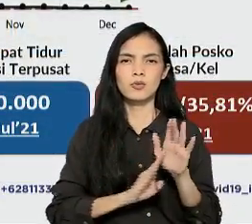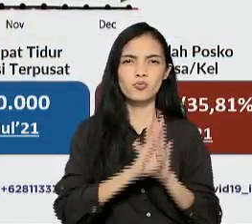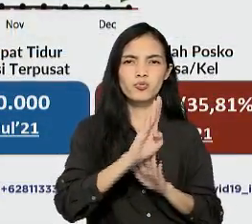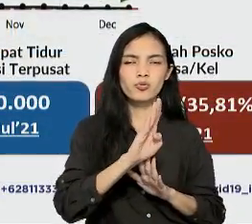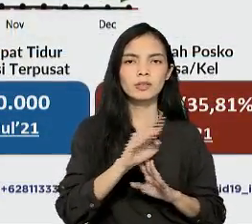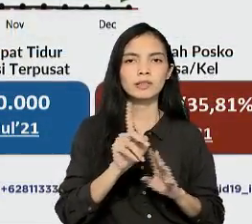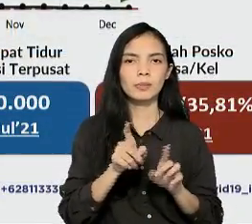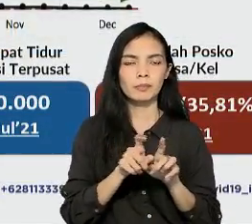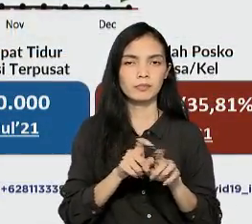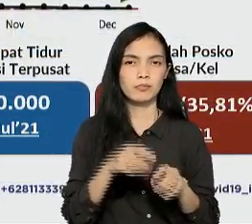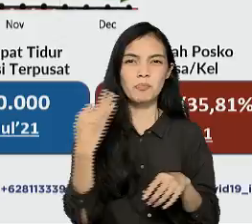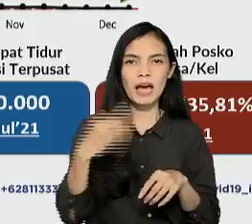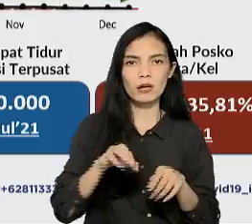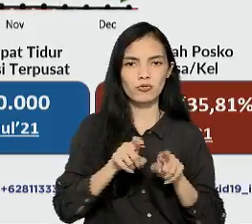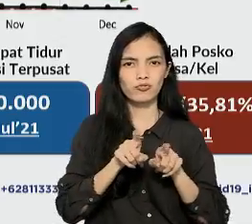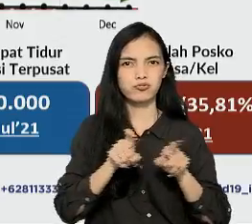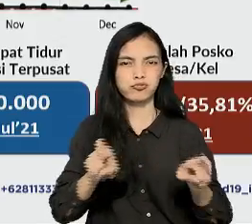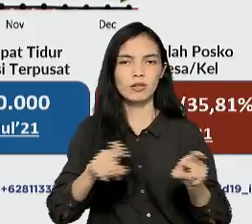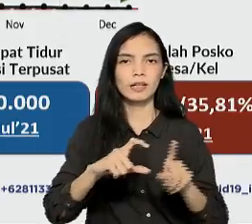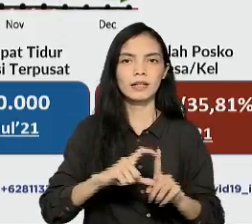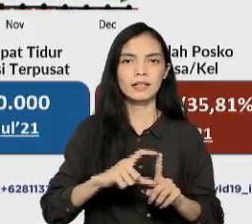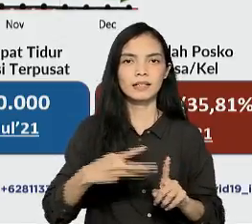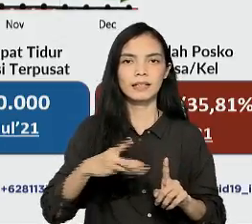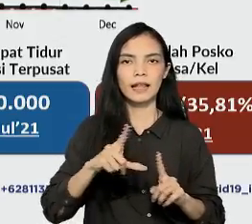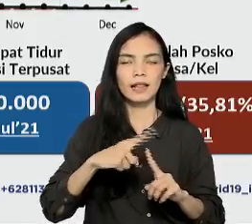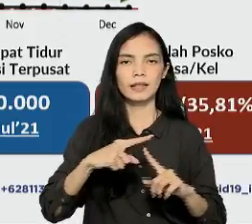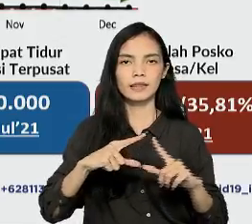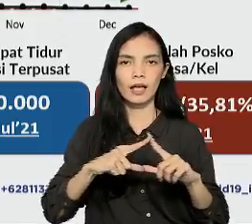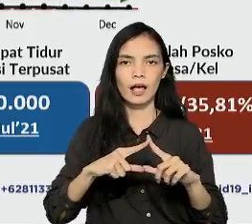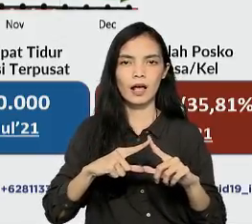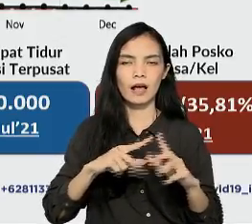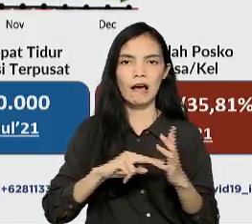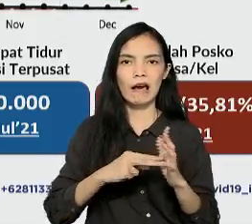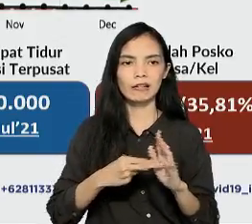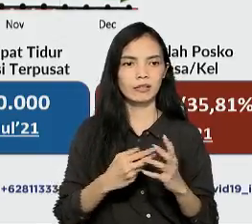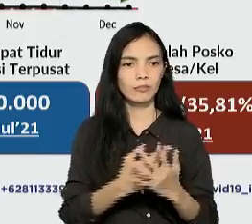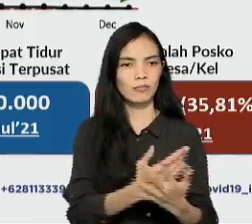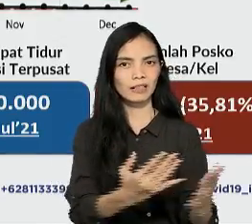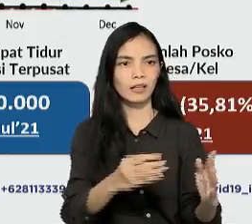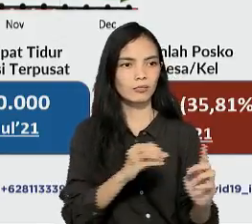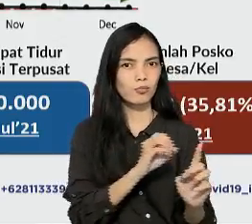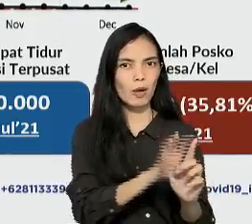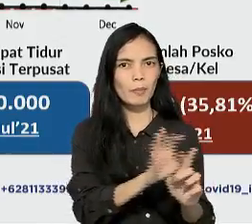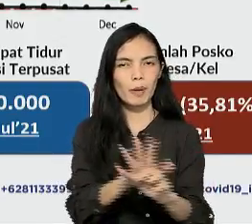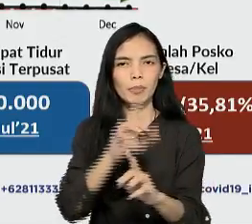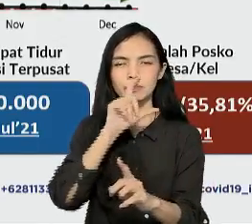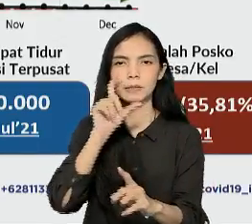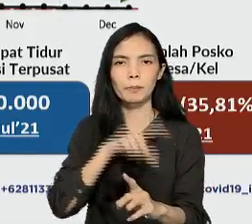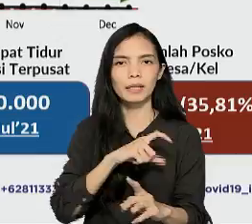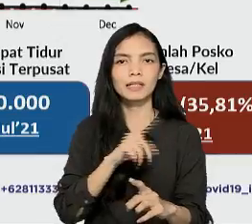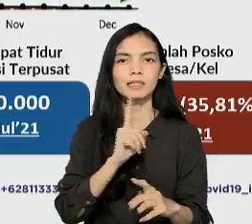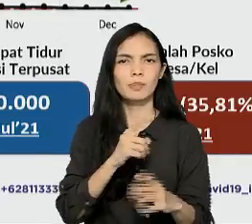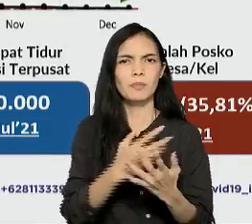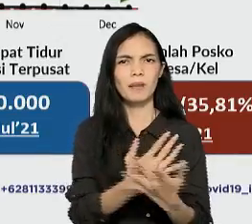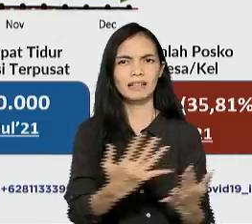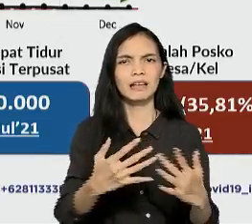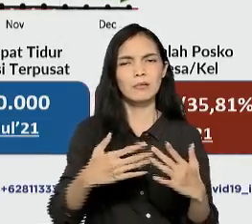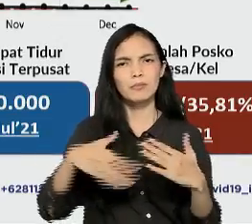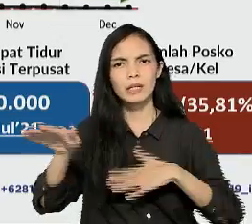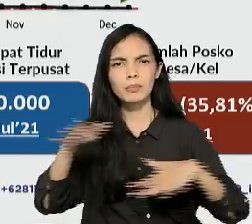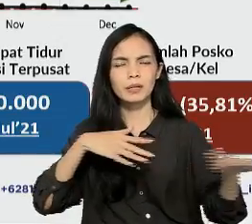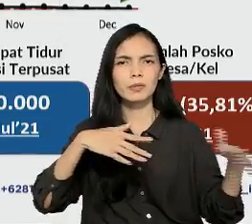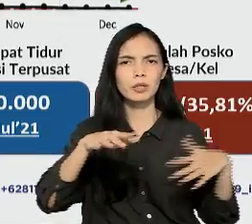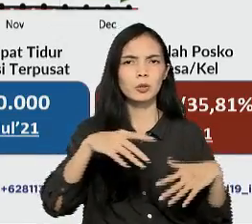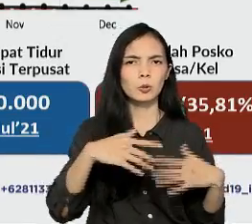adanya varian Delta yang diberi peluang untuk menular di tengah masyarakat melalui tingginya mobilitas